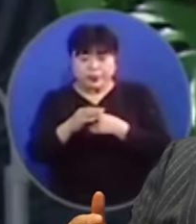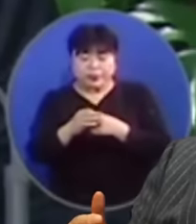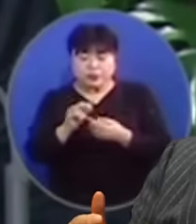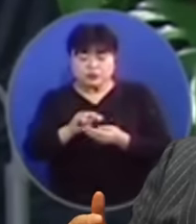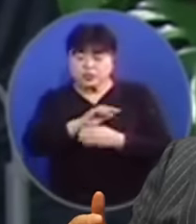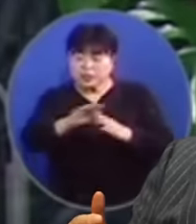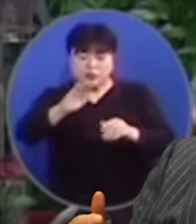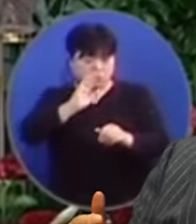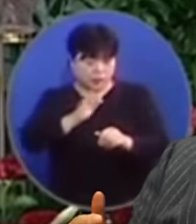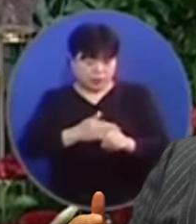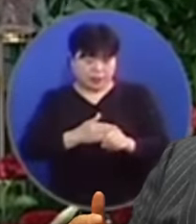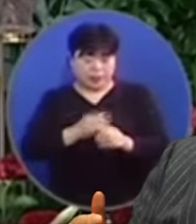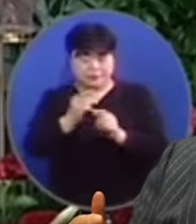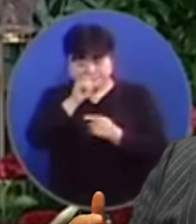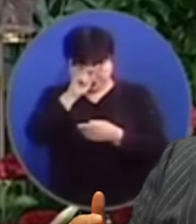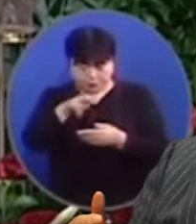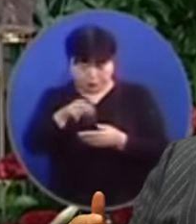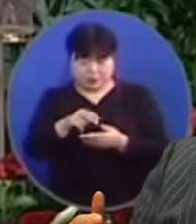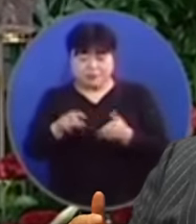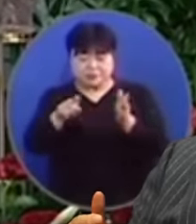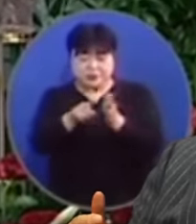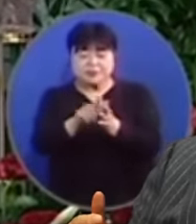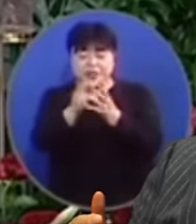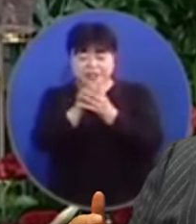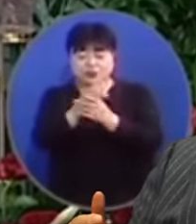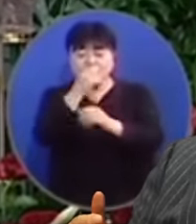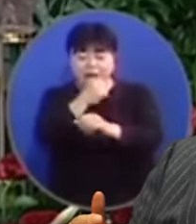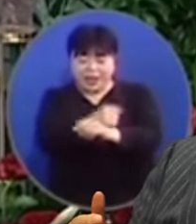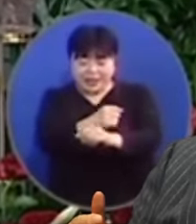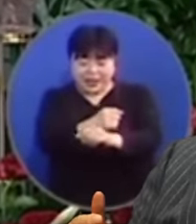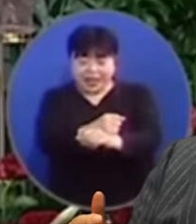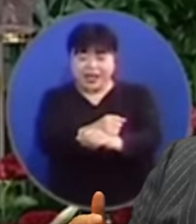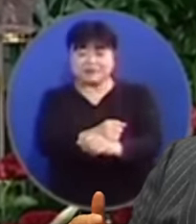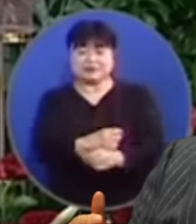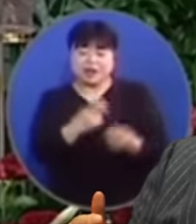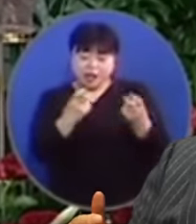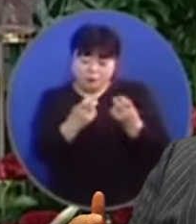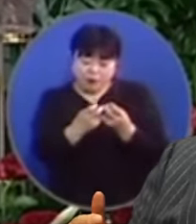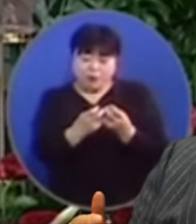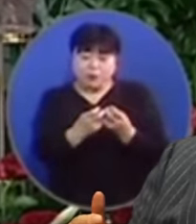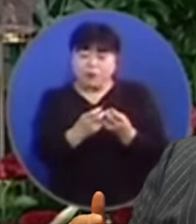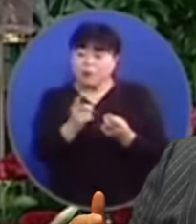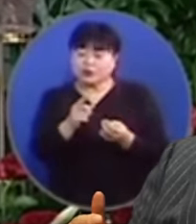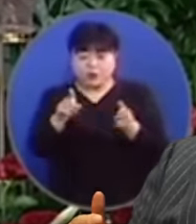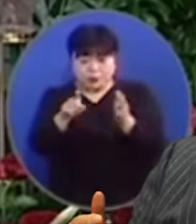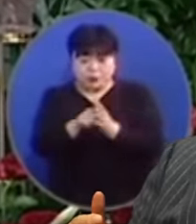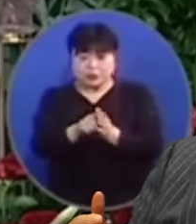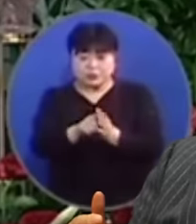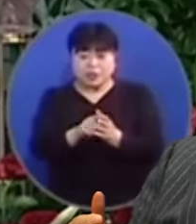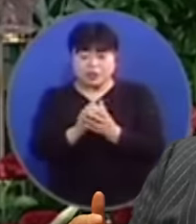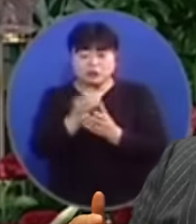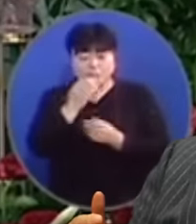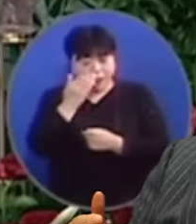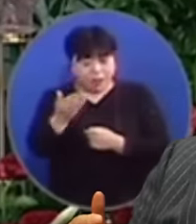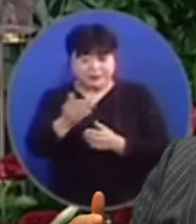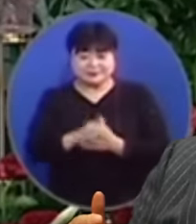없습니다. 성경에는 믿음의 기도를 하라고 명령하고 있는데 어떻게 해야 믿음의 기도를 할 수